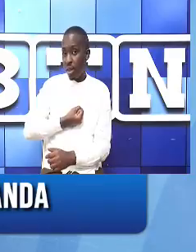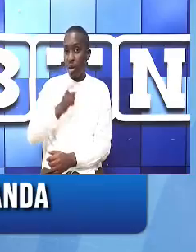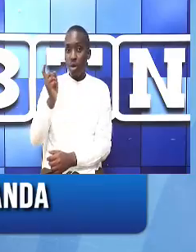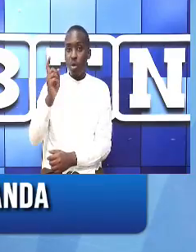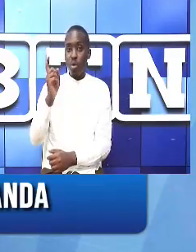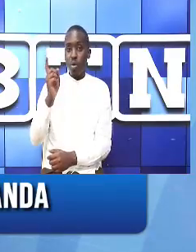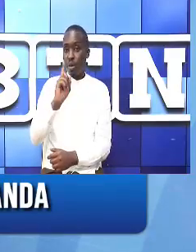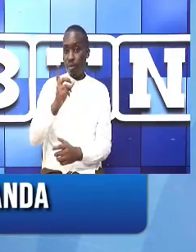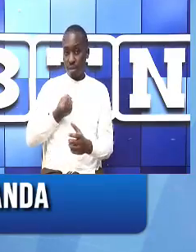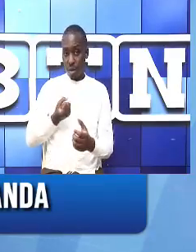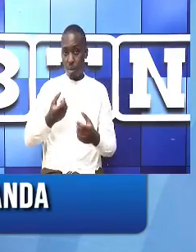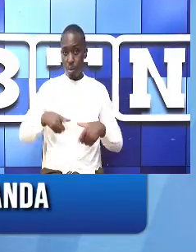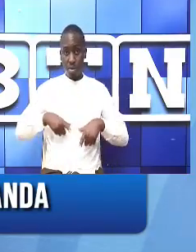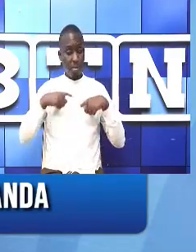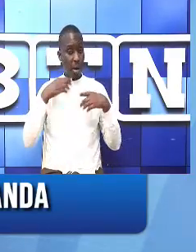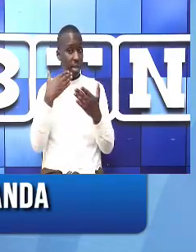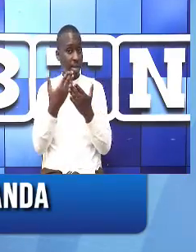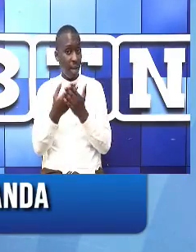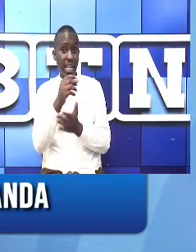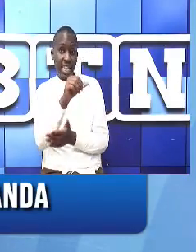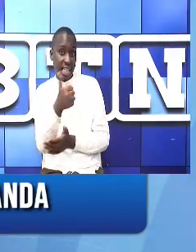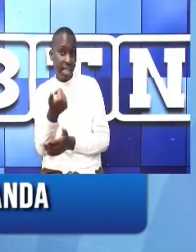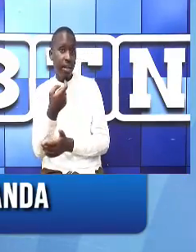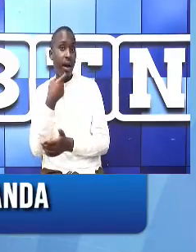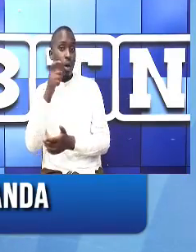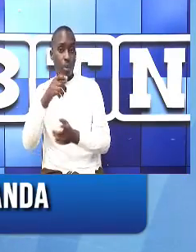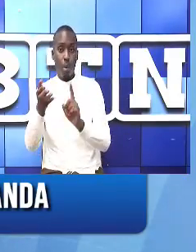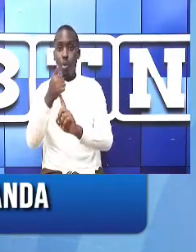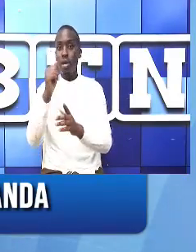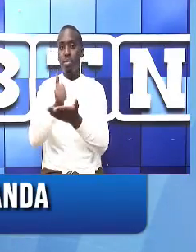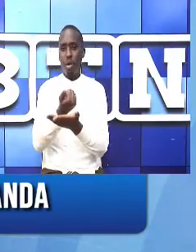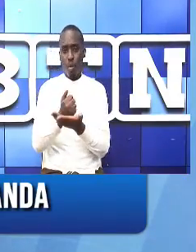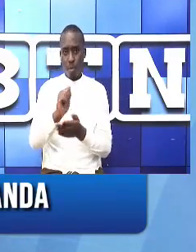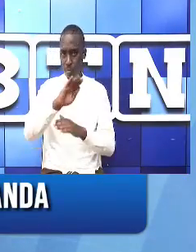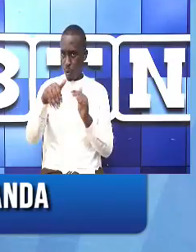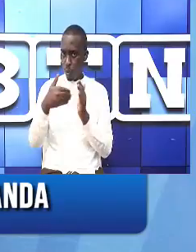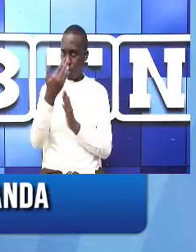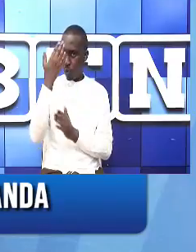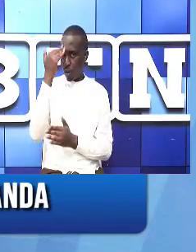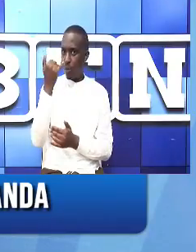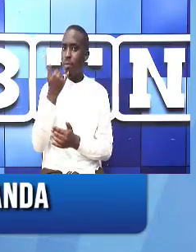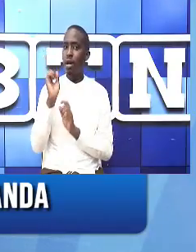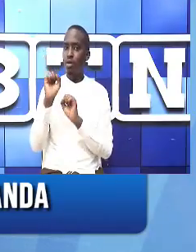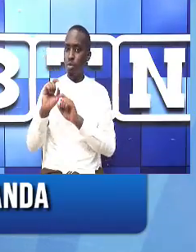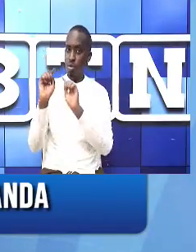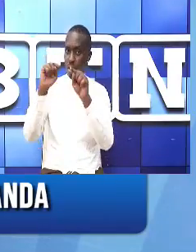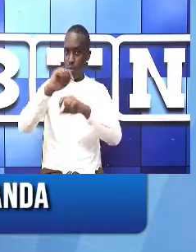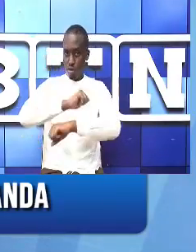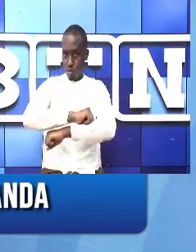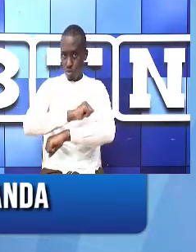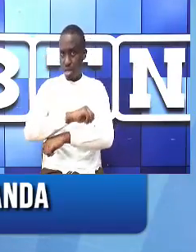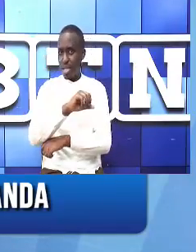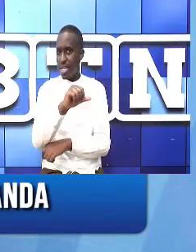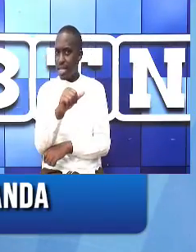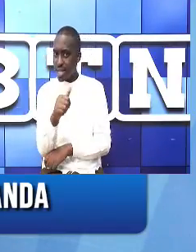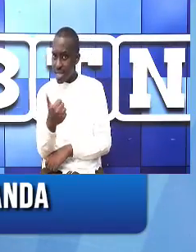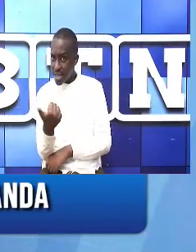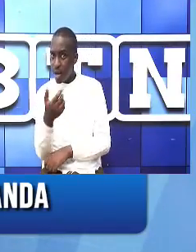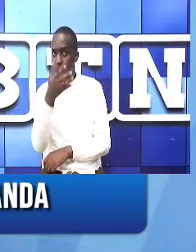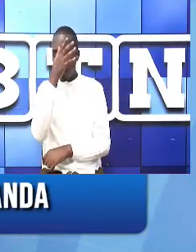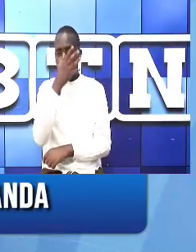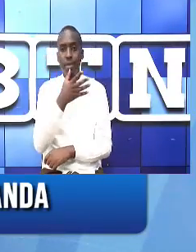umuze ikindi nuko agomba kubonera nyine ibyangombwa byose kugira ngo umwana ajye ku ishuri kandi ikindi